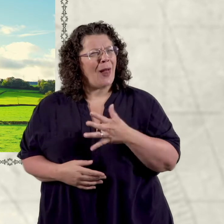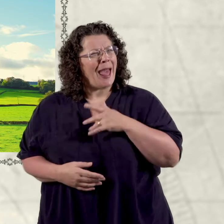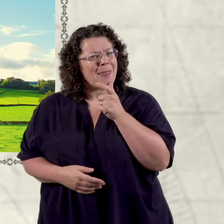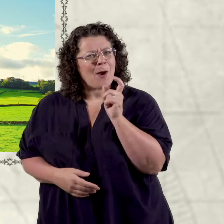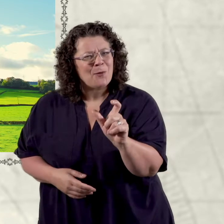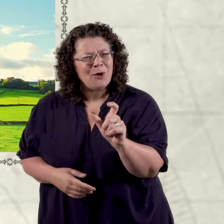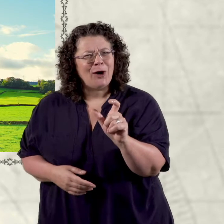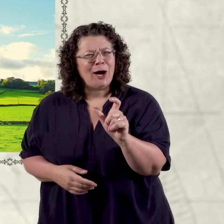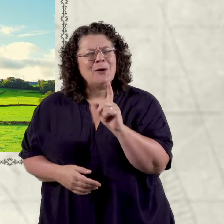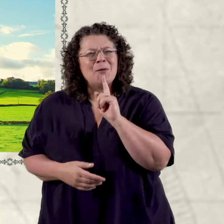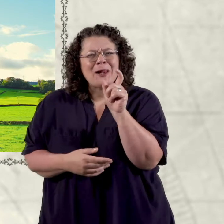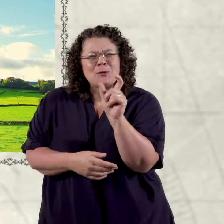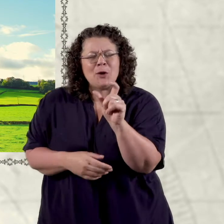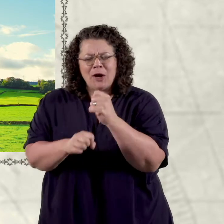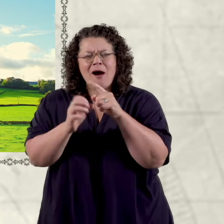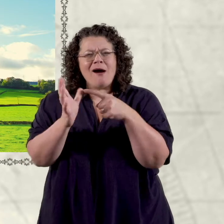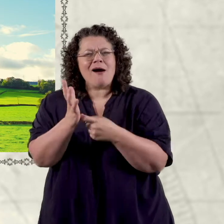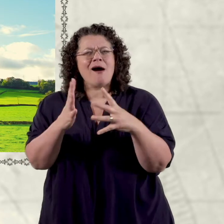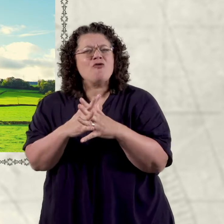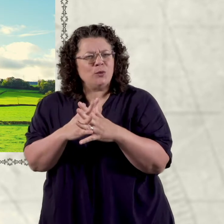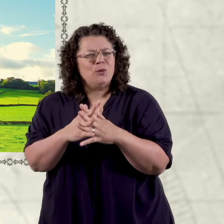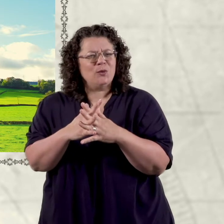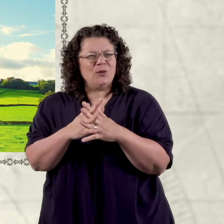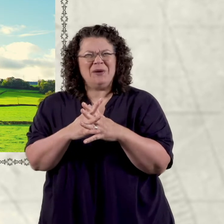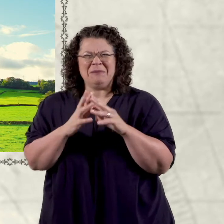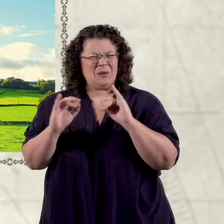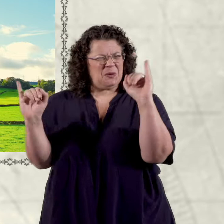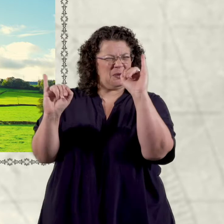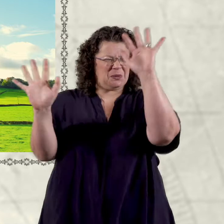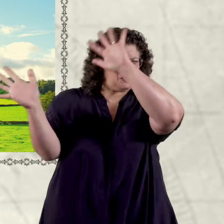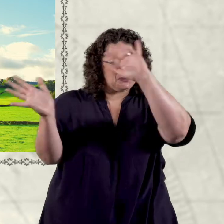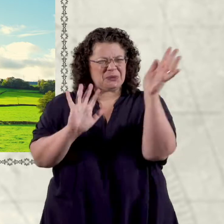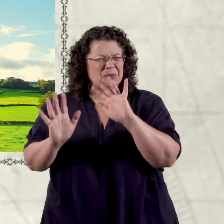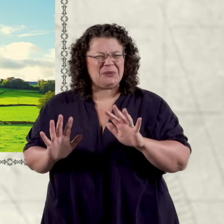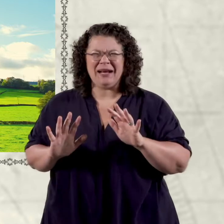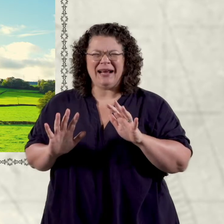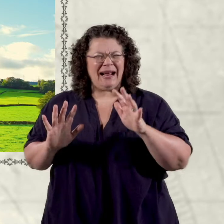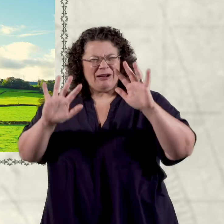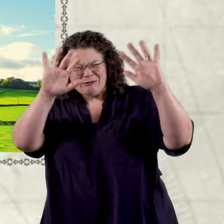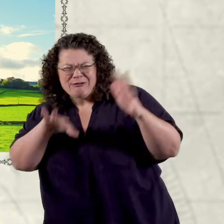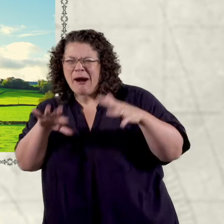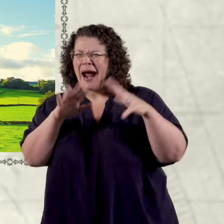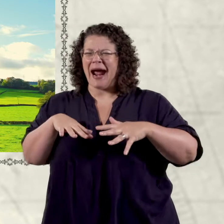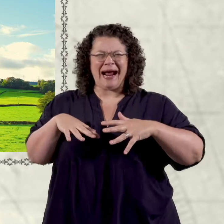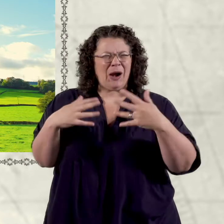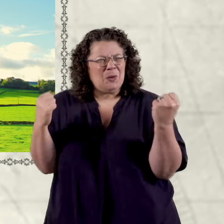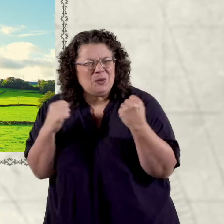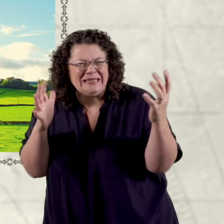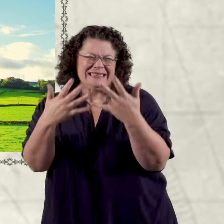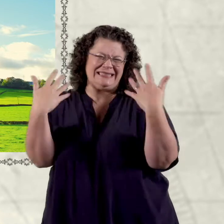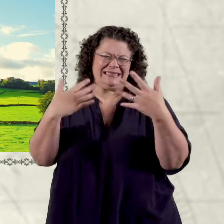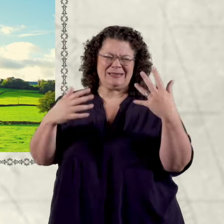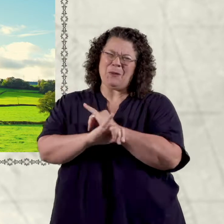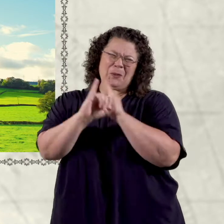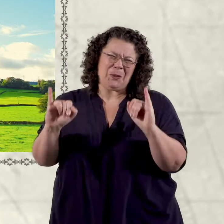Dwi'n licio'r gair yna chi. Garw. Tywydd garw. Hen wynt a